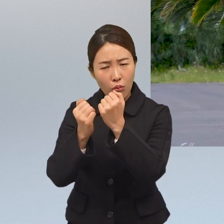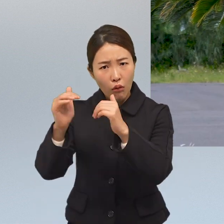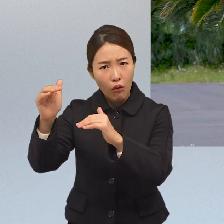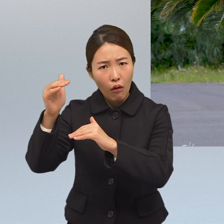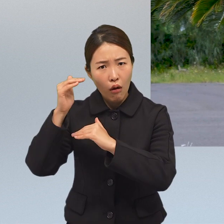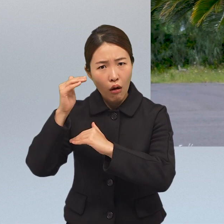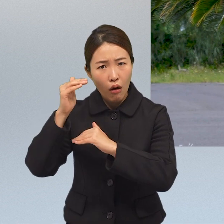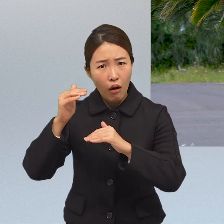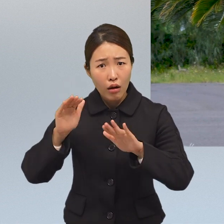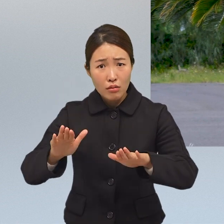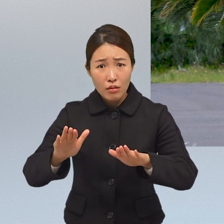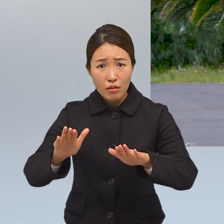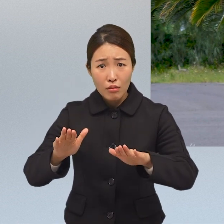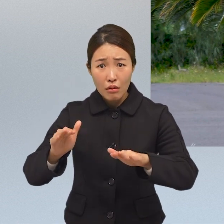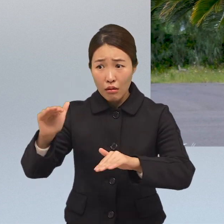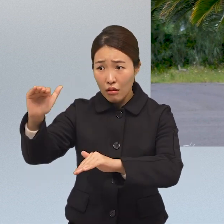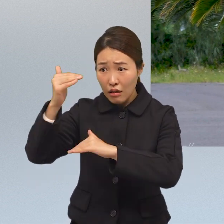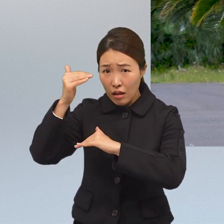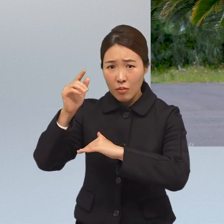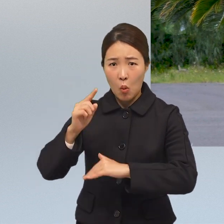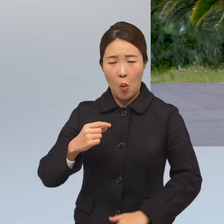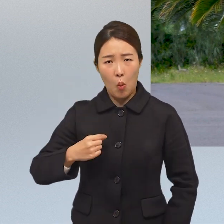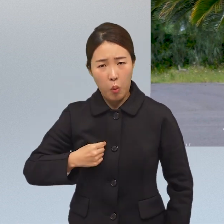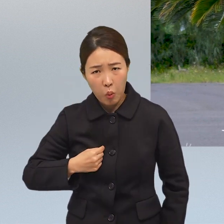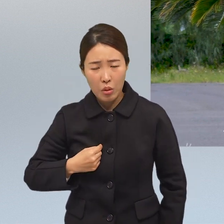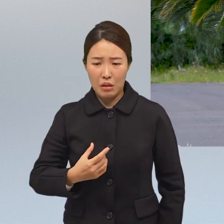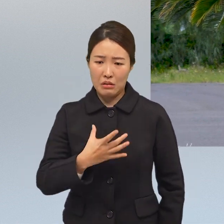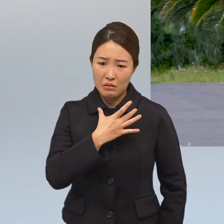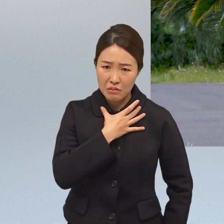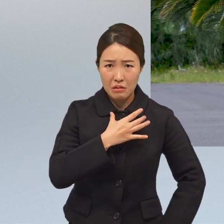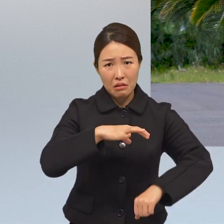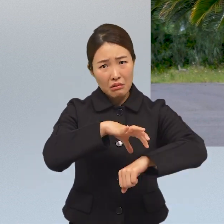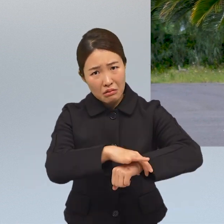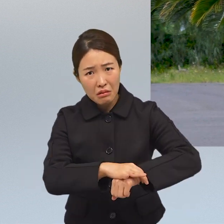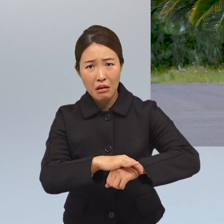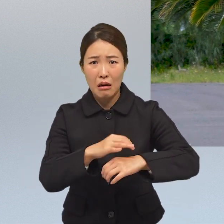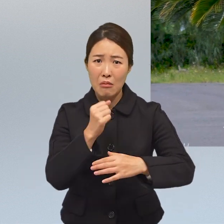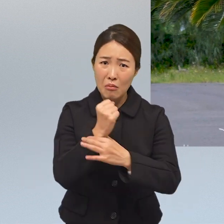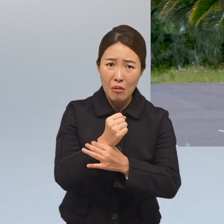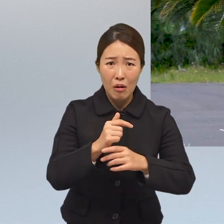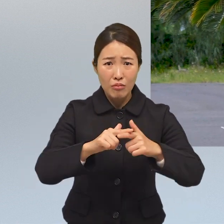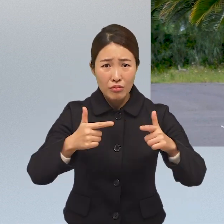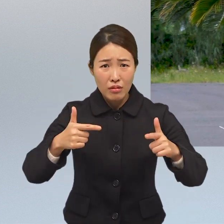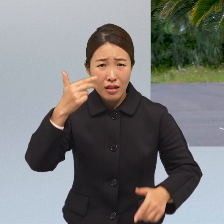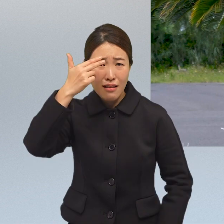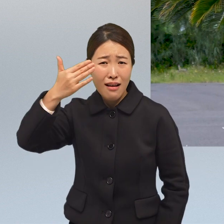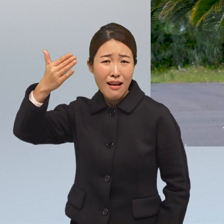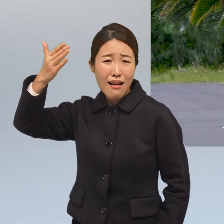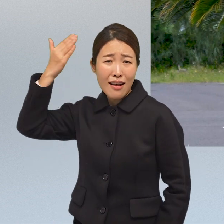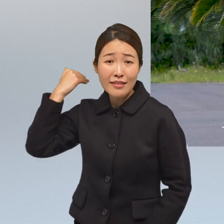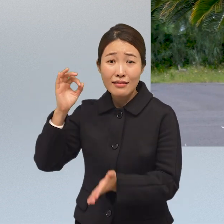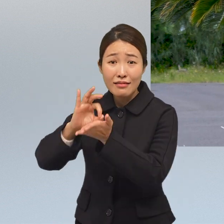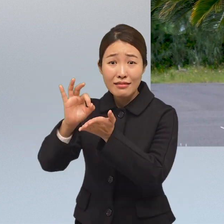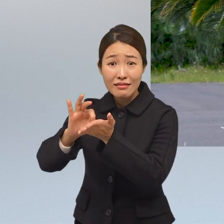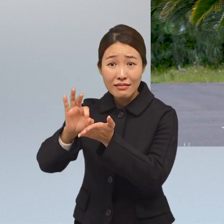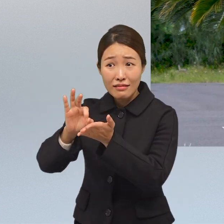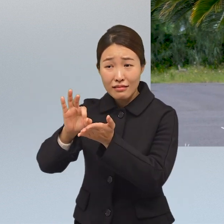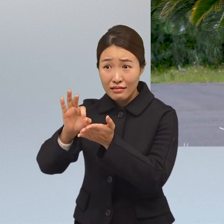설명을 들어보니까 지금 말씀하시는 이런 의상이나 장신구들은 정말